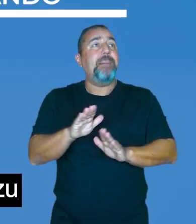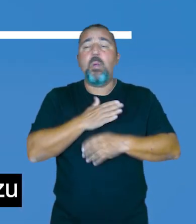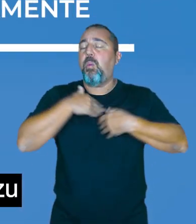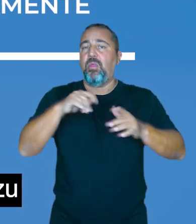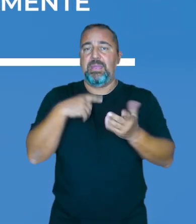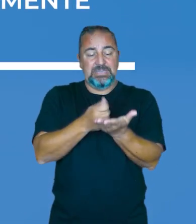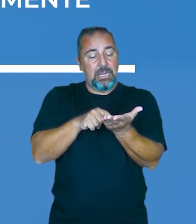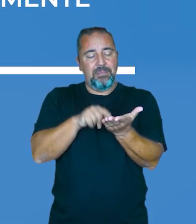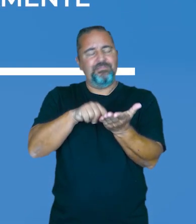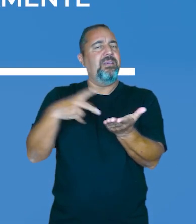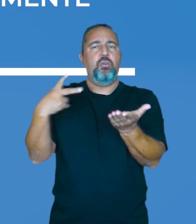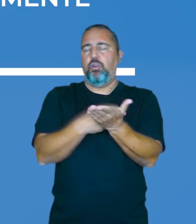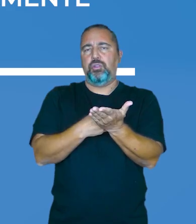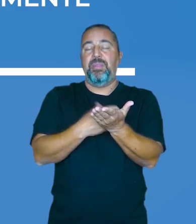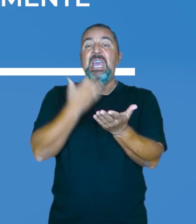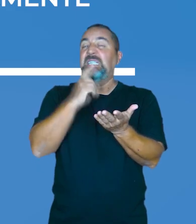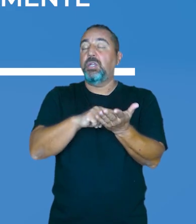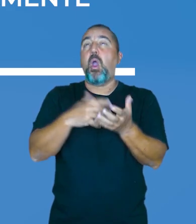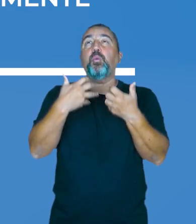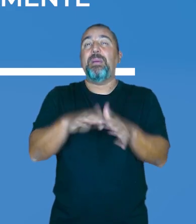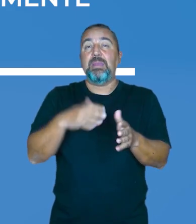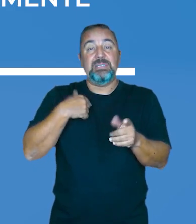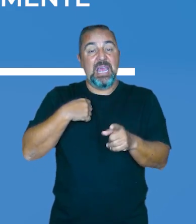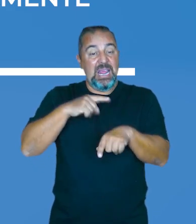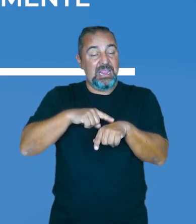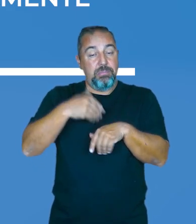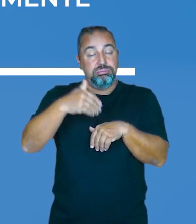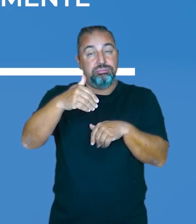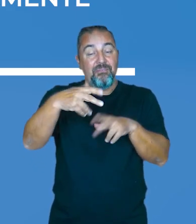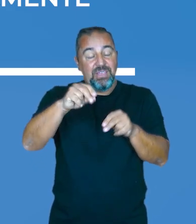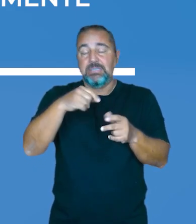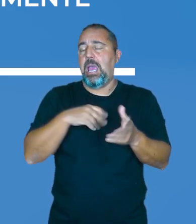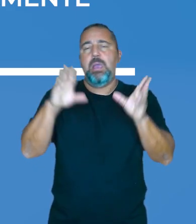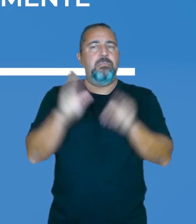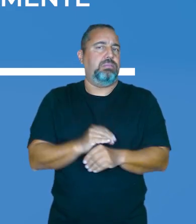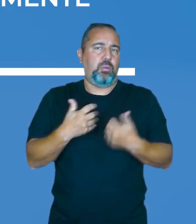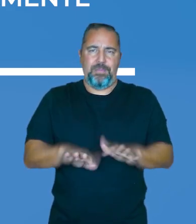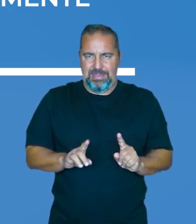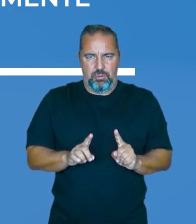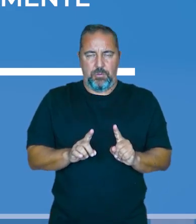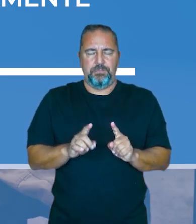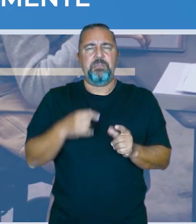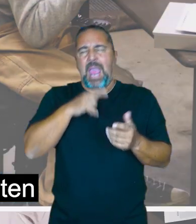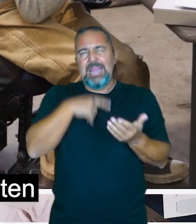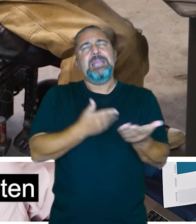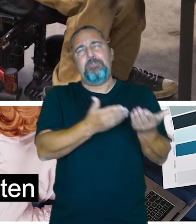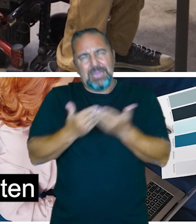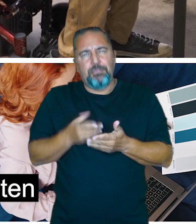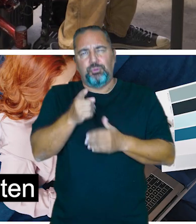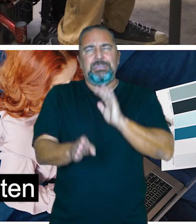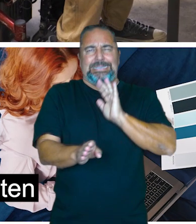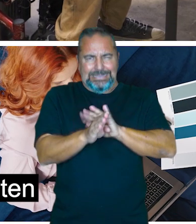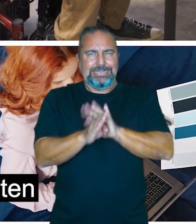duzunean gera dezakezu kokapena txatetik bertatik. Bestela, automatikoki geldituko da denbora igarotakoan.